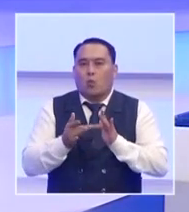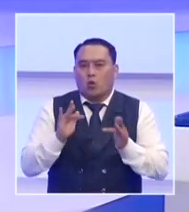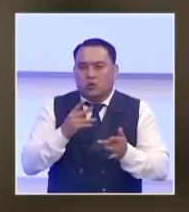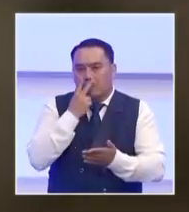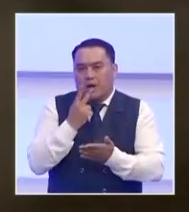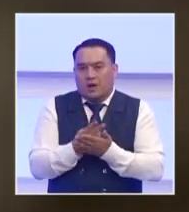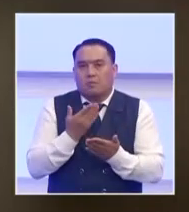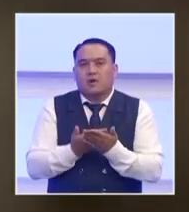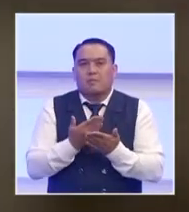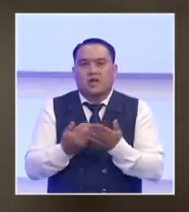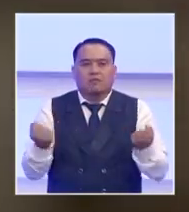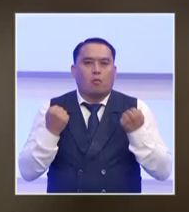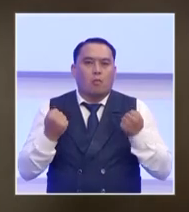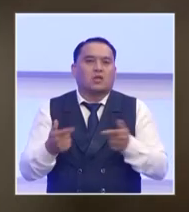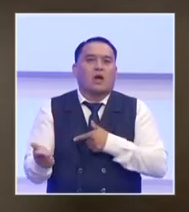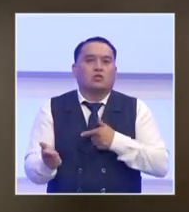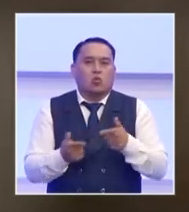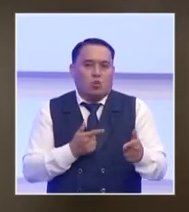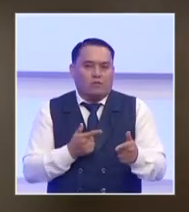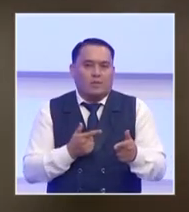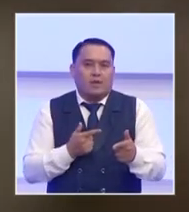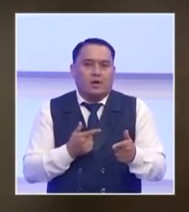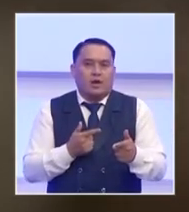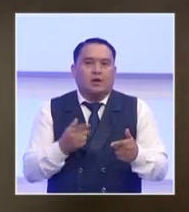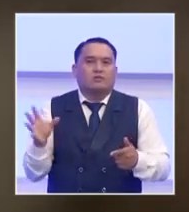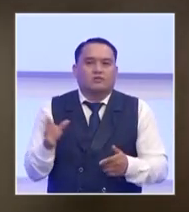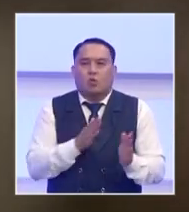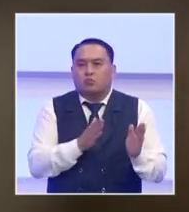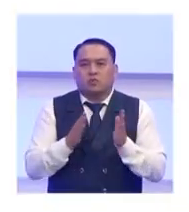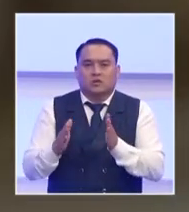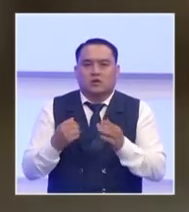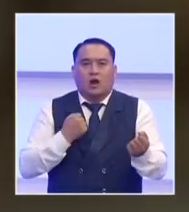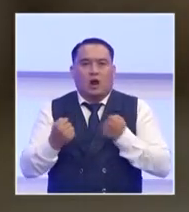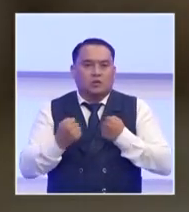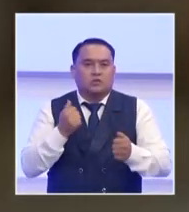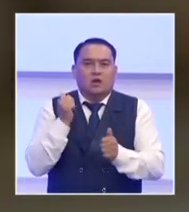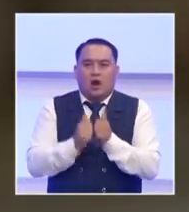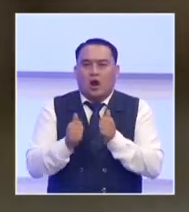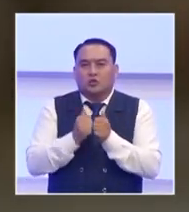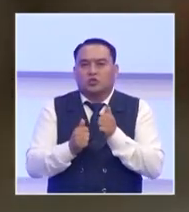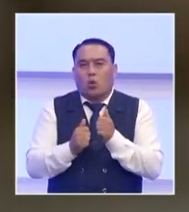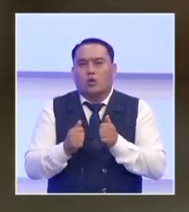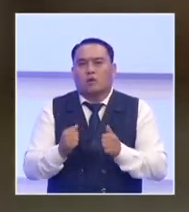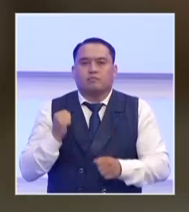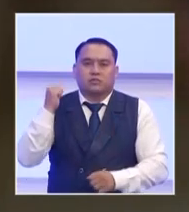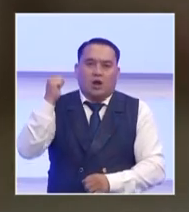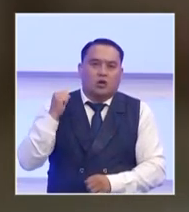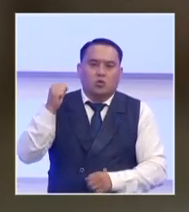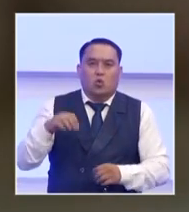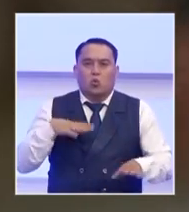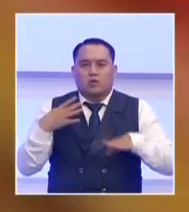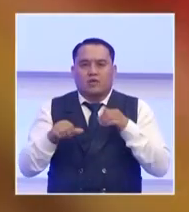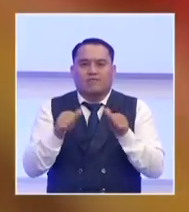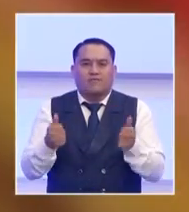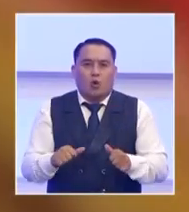он показывать примеры общей физической подготовки все как положено размера каждой группы мышц далее поднятие гири для укрепления